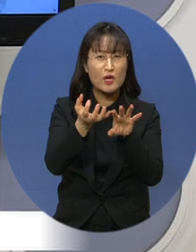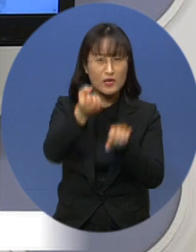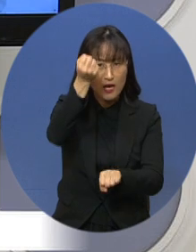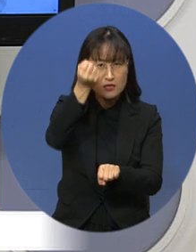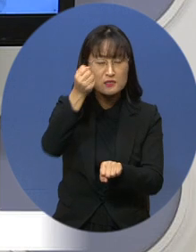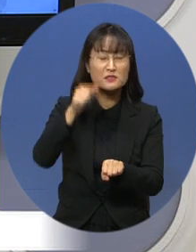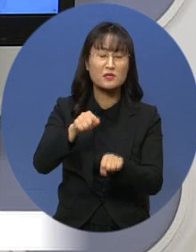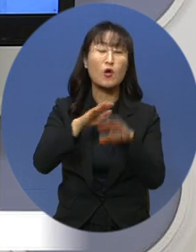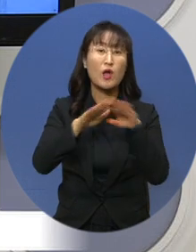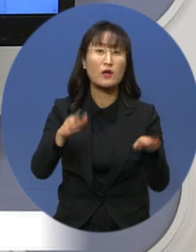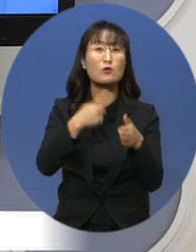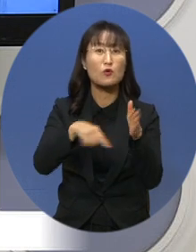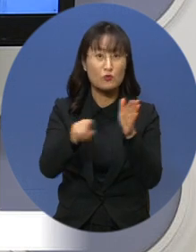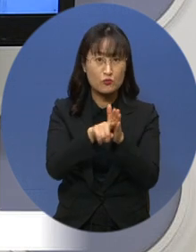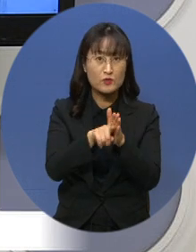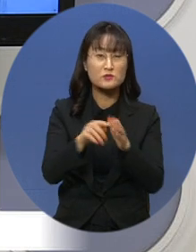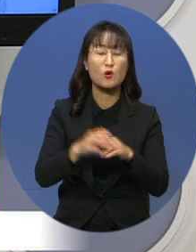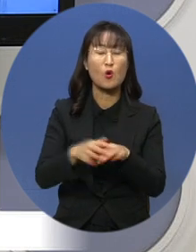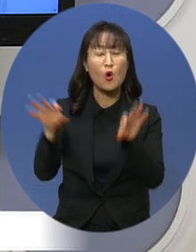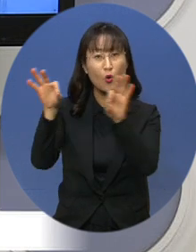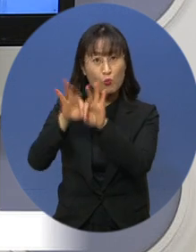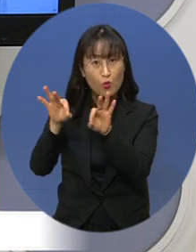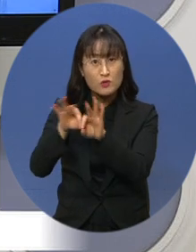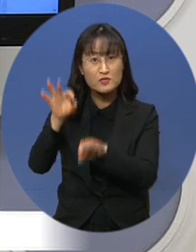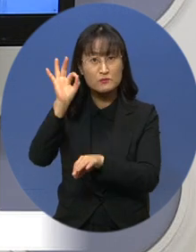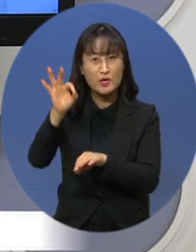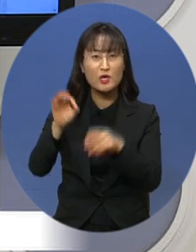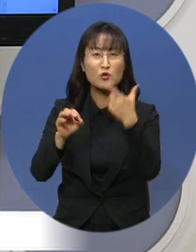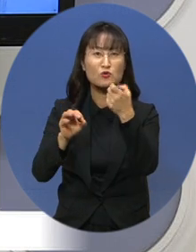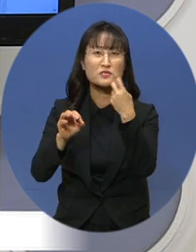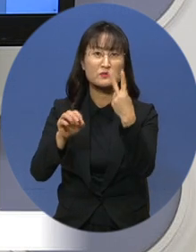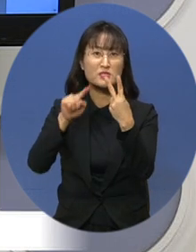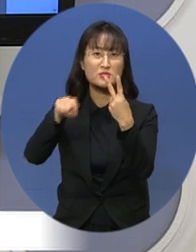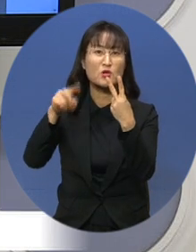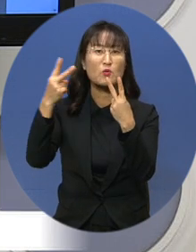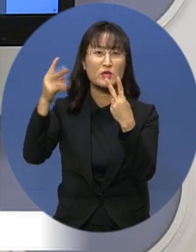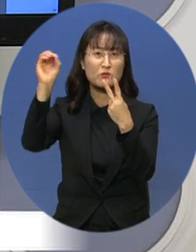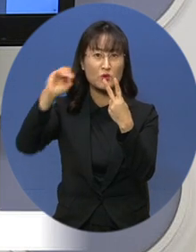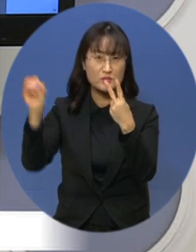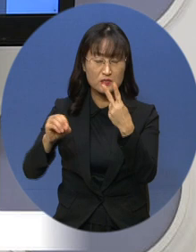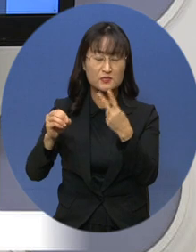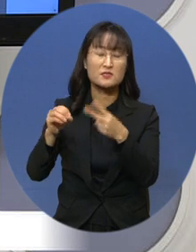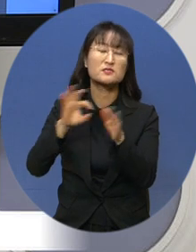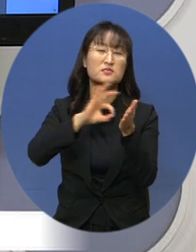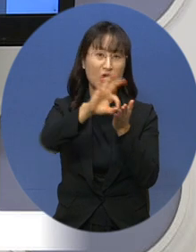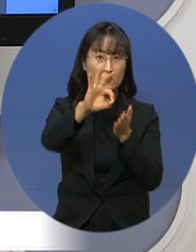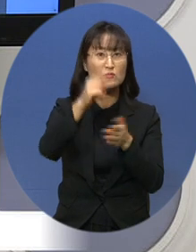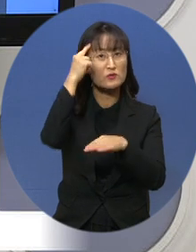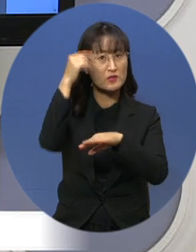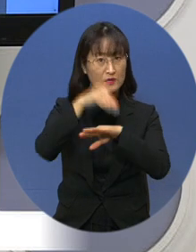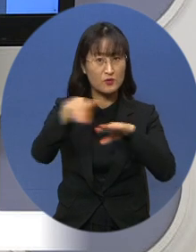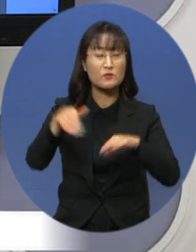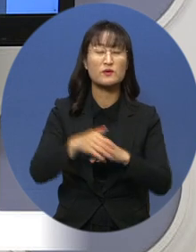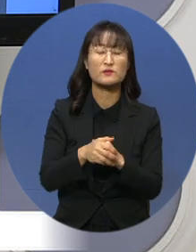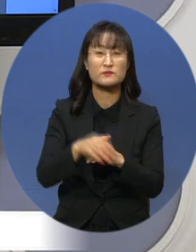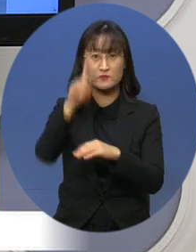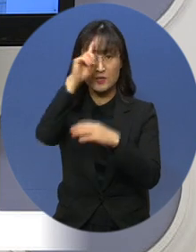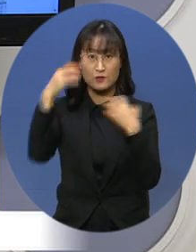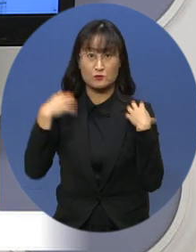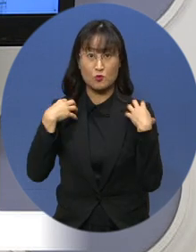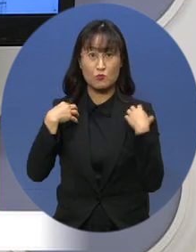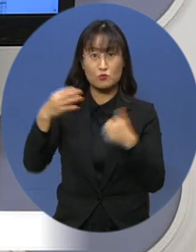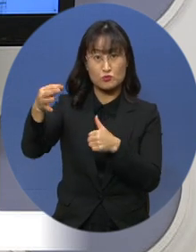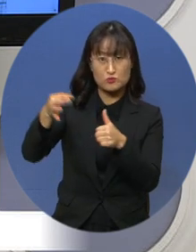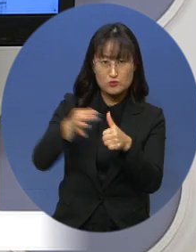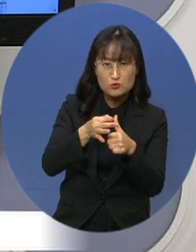강화에 전체 뭐 금액의 62.2% 를 배 본 할 예정인데요 이를 통해 정부의 지원을 받지